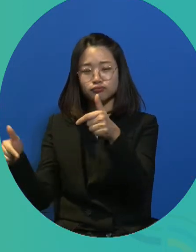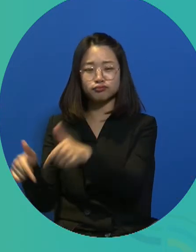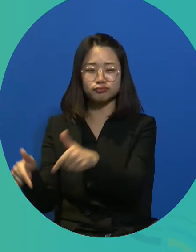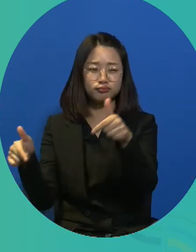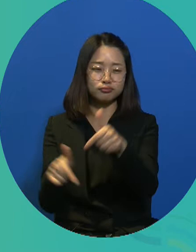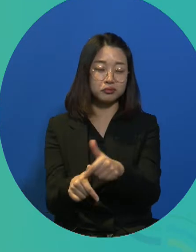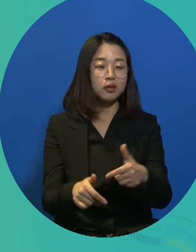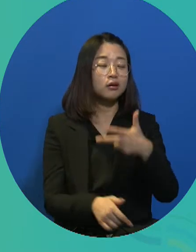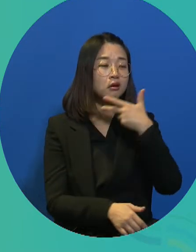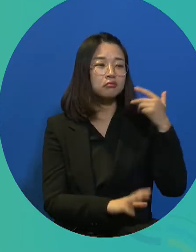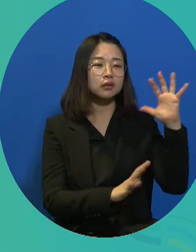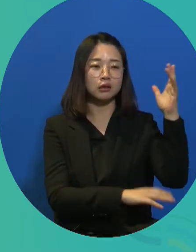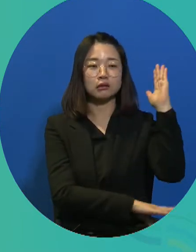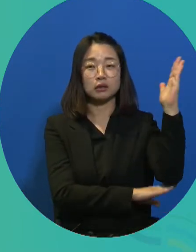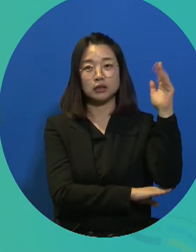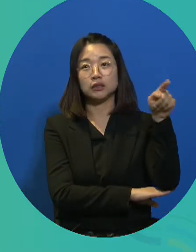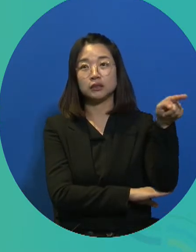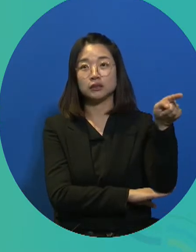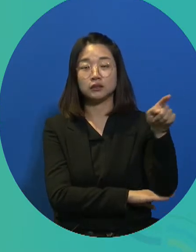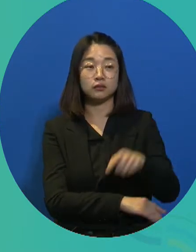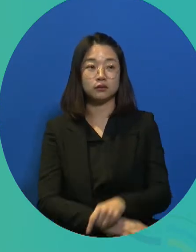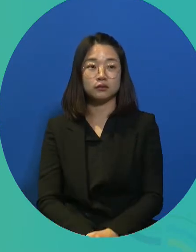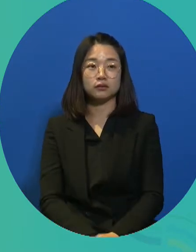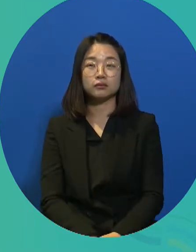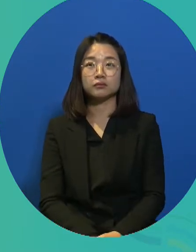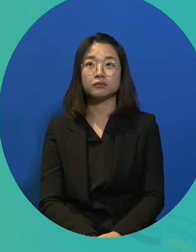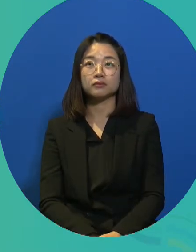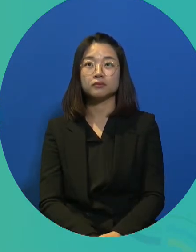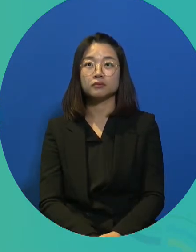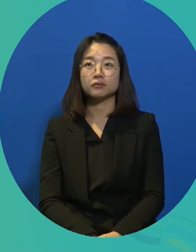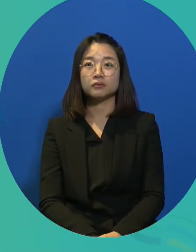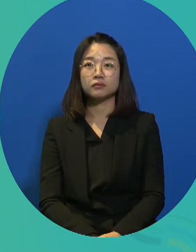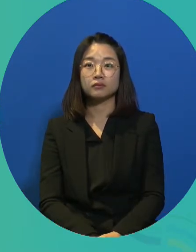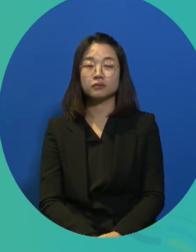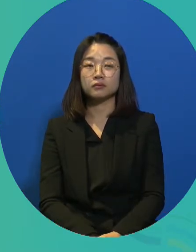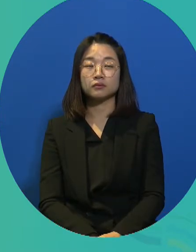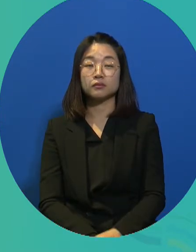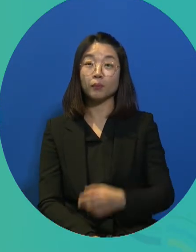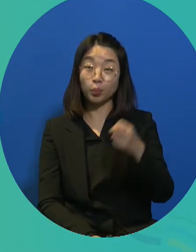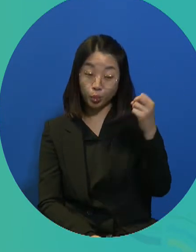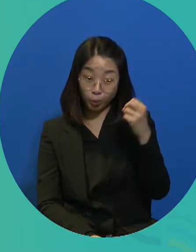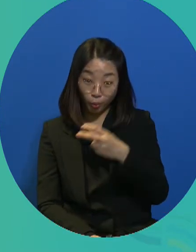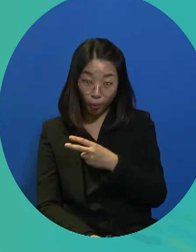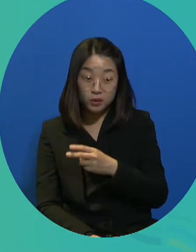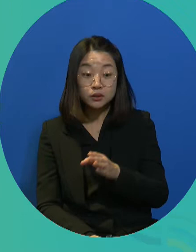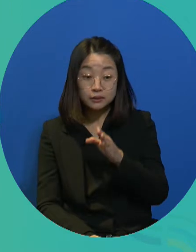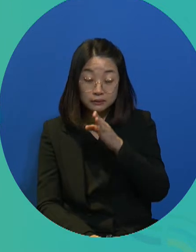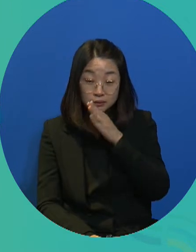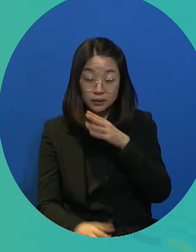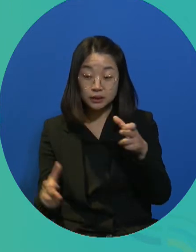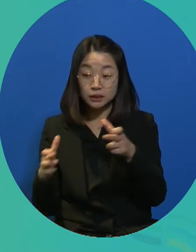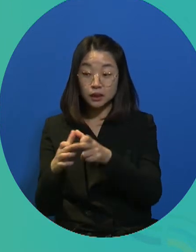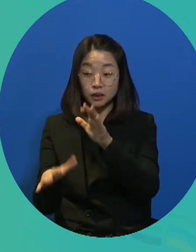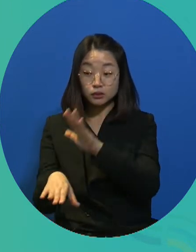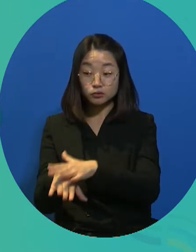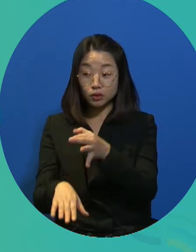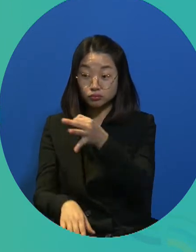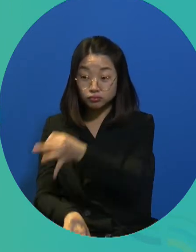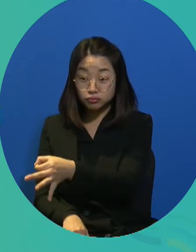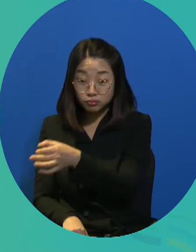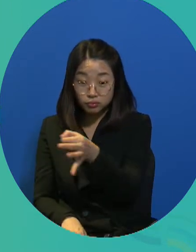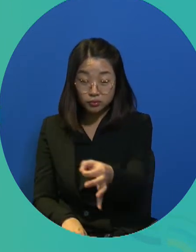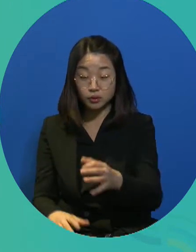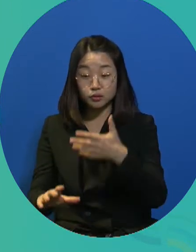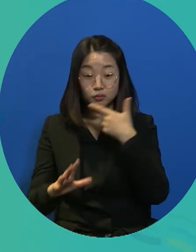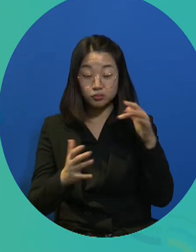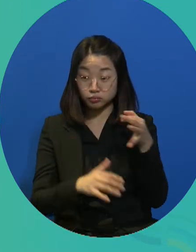수밖에 없었다라고 정부는 일반화하고 정당화시키고 있습니다. 그리고 이게 실제 장애수당 청구의 사기 건수가 너무나